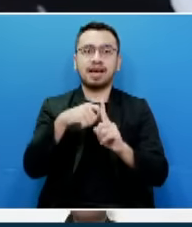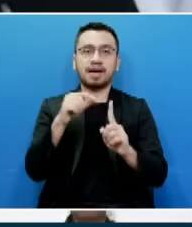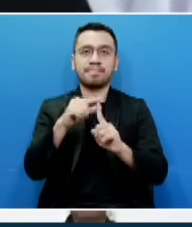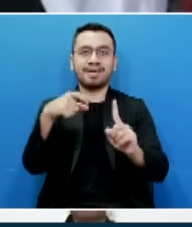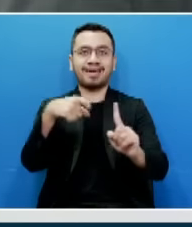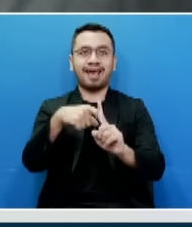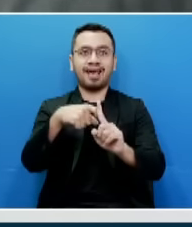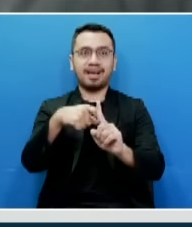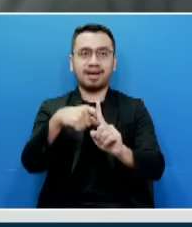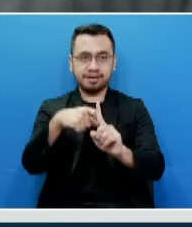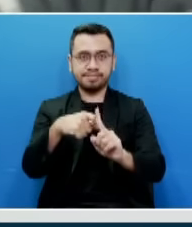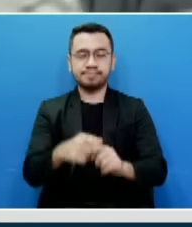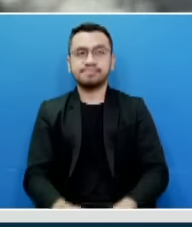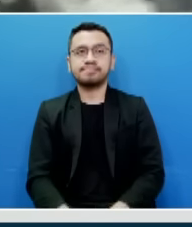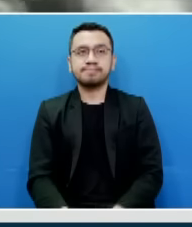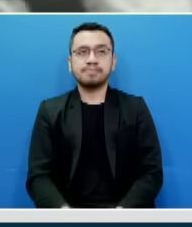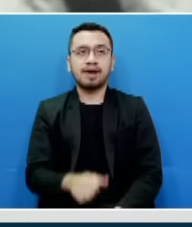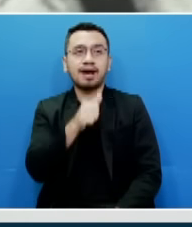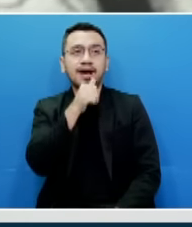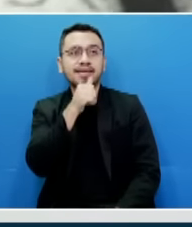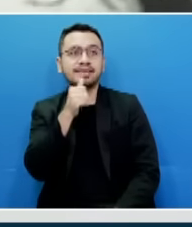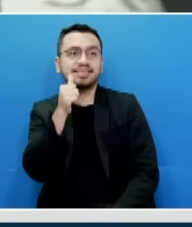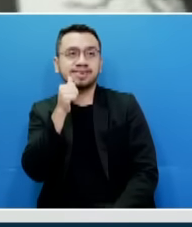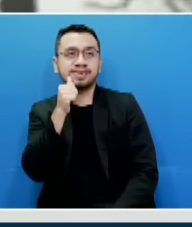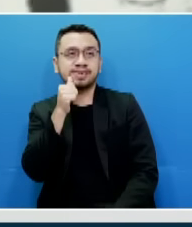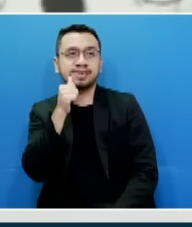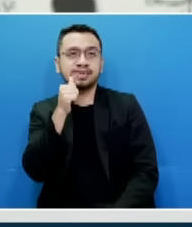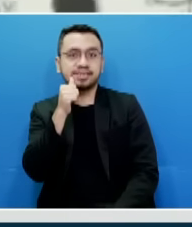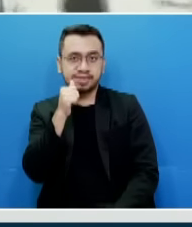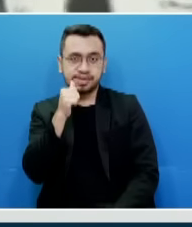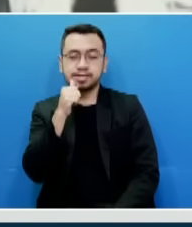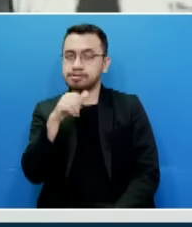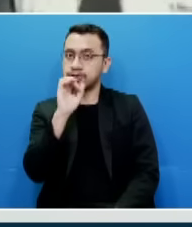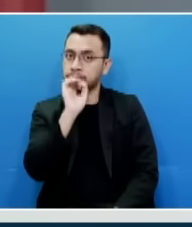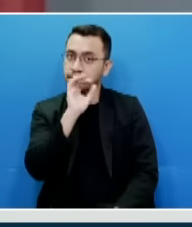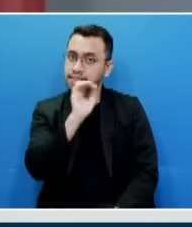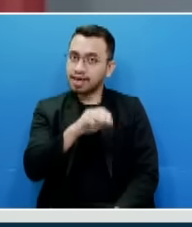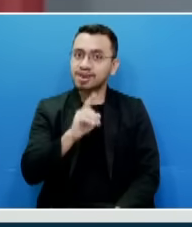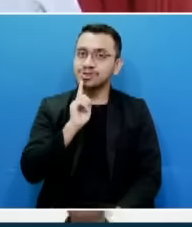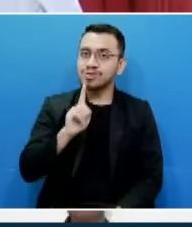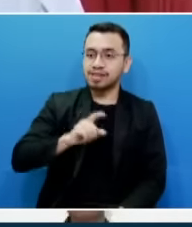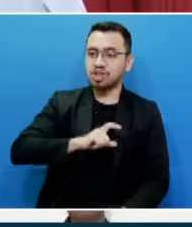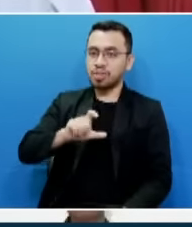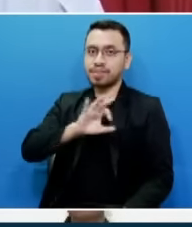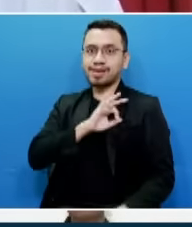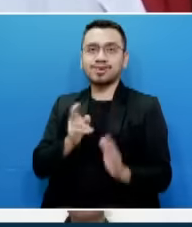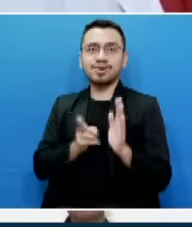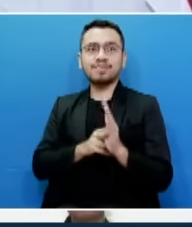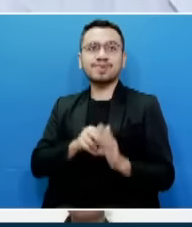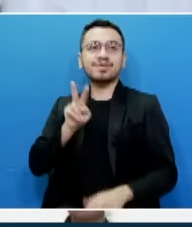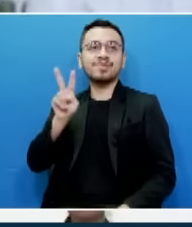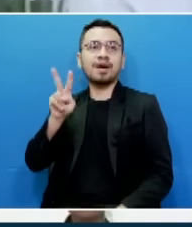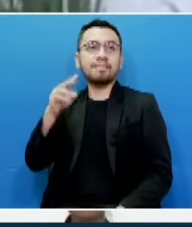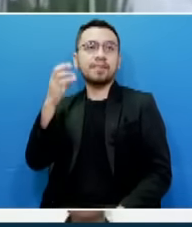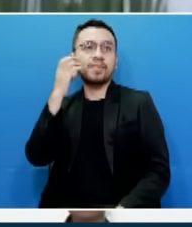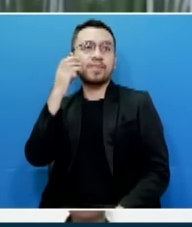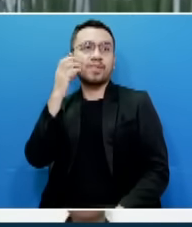Korupsi Anis Bedan mengungkap obrolannya dengan capres nomor urut PR